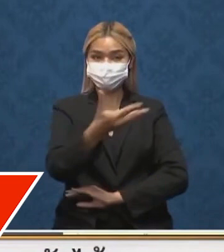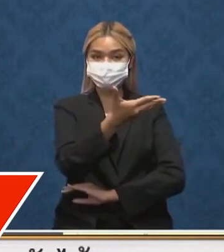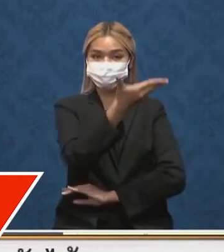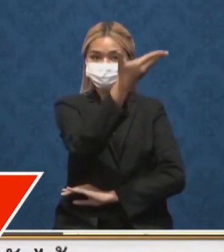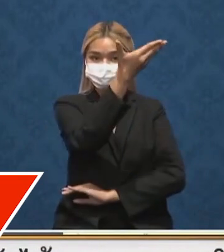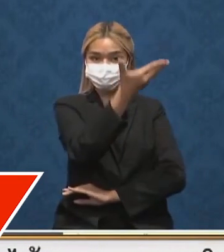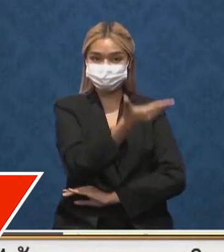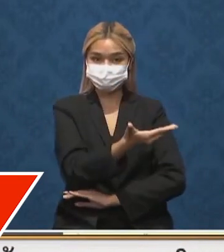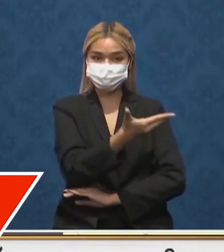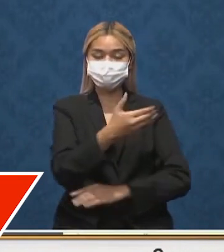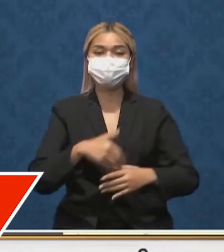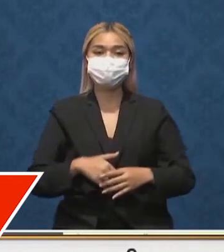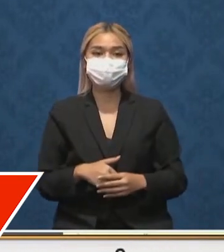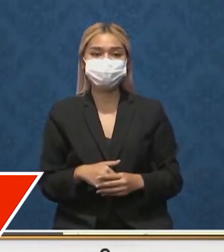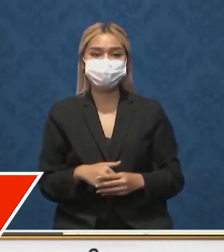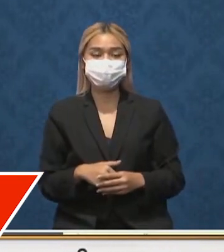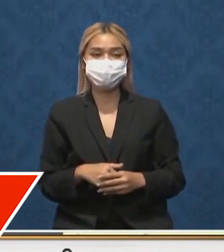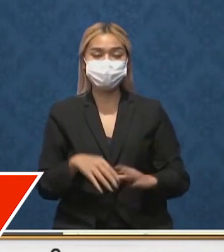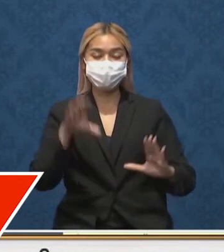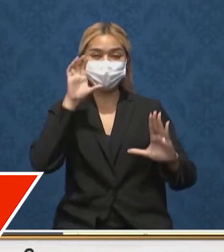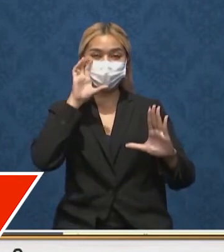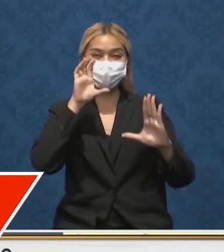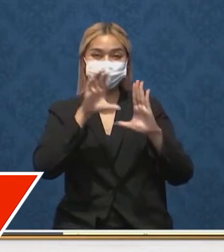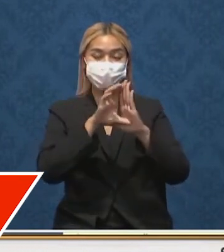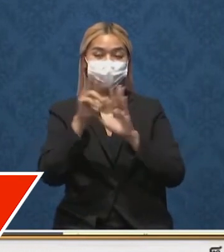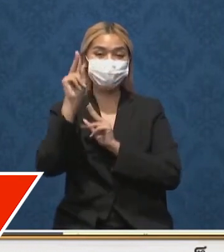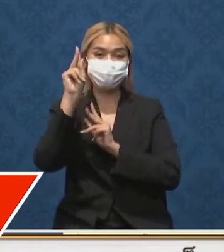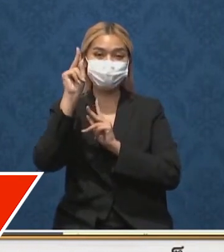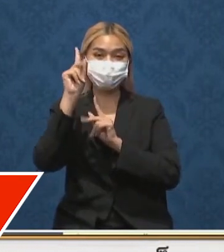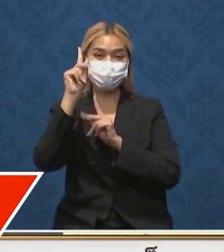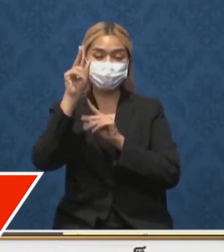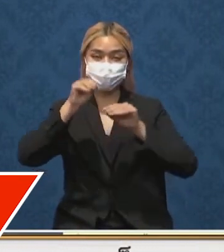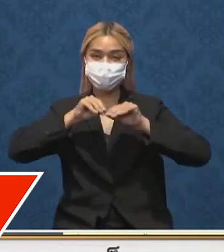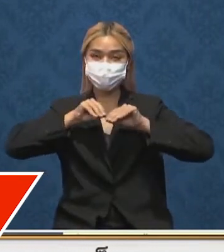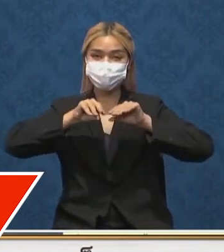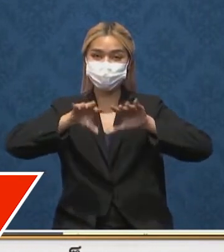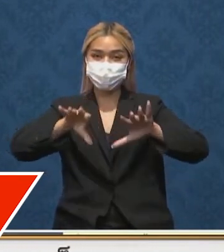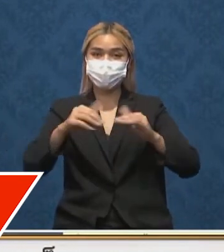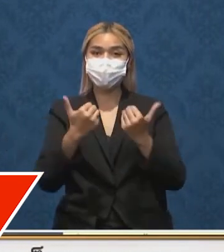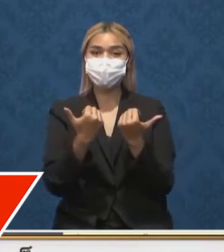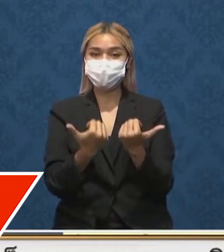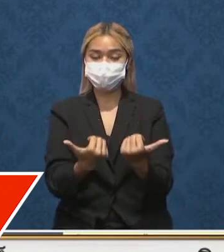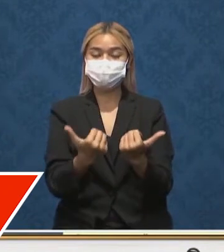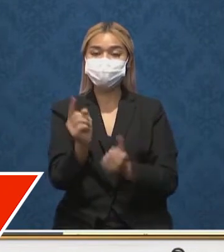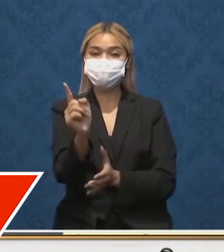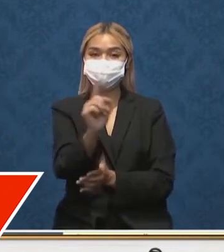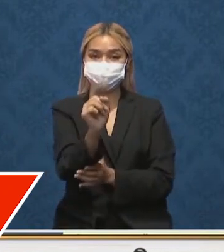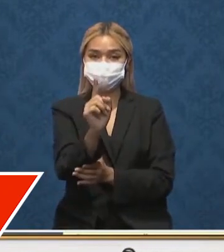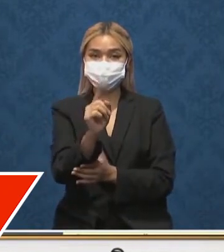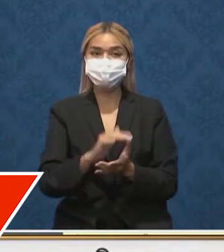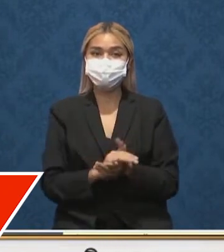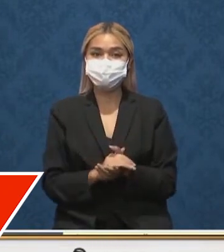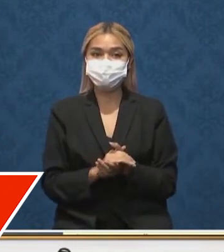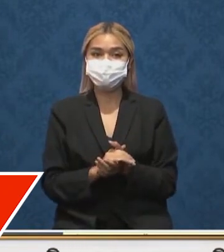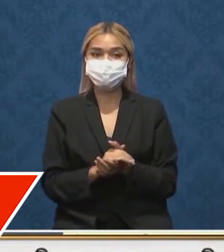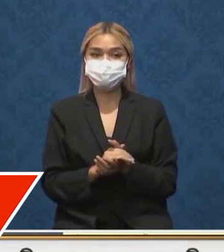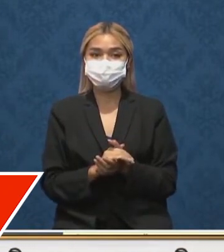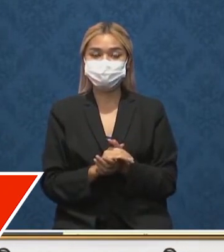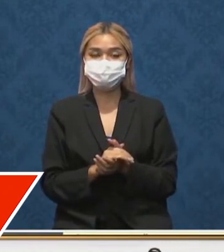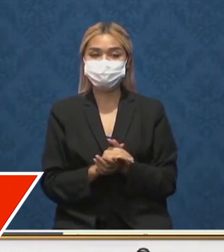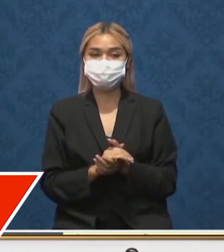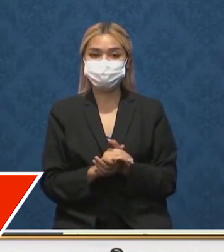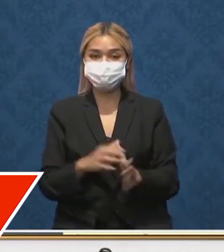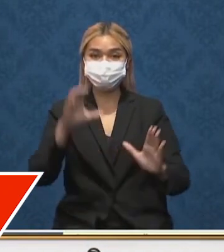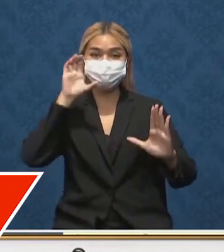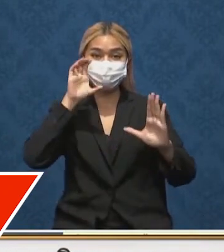ครับนี่คือภาพข่าวที่ปรากฏในสื่อสารมวลชนและ